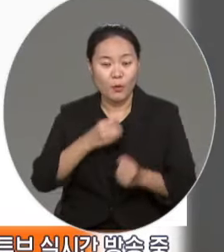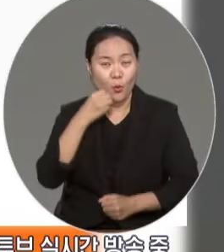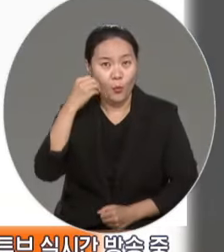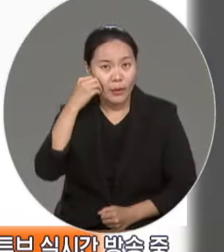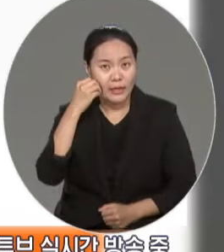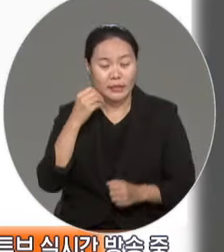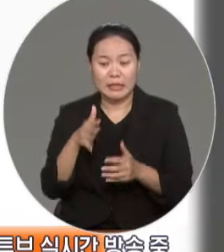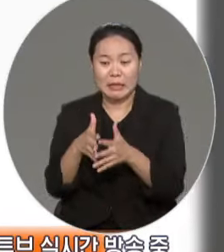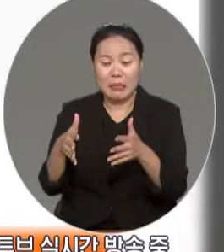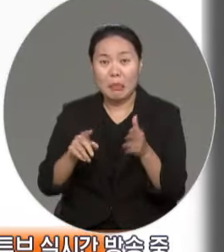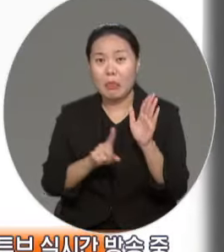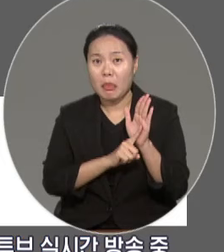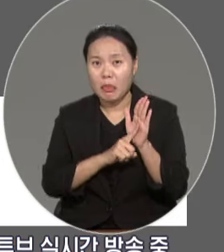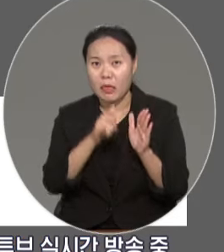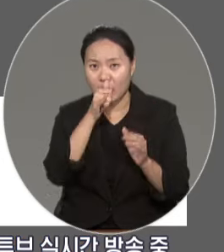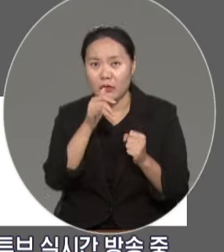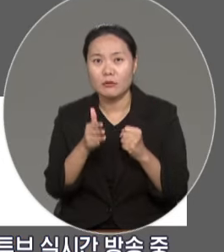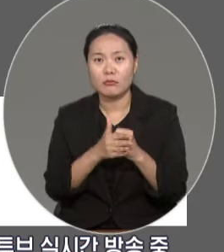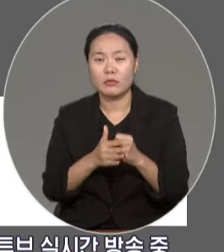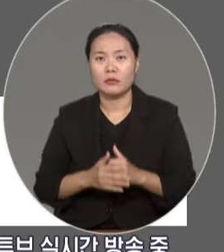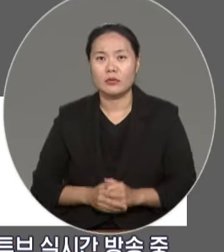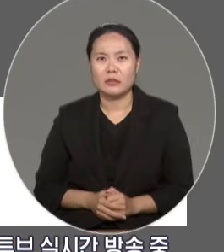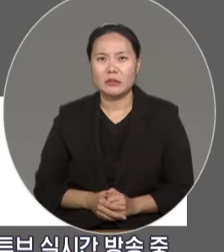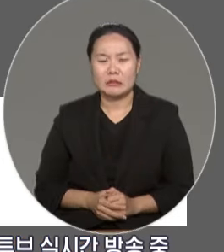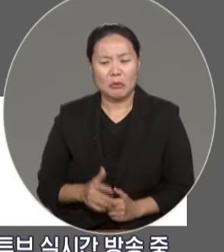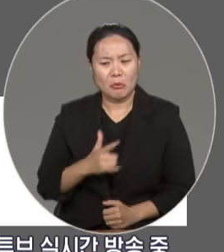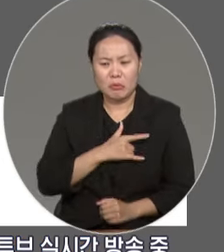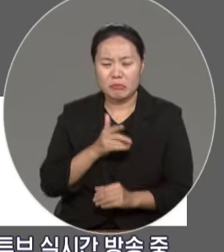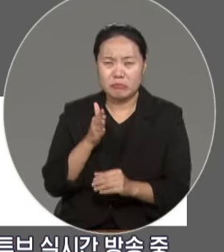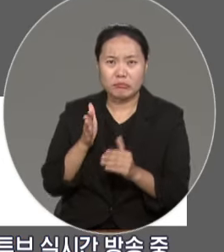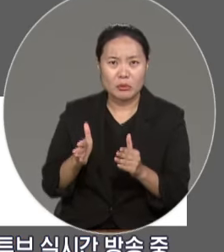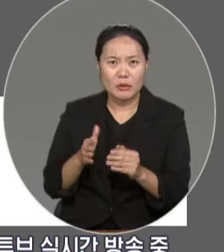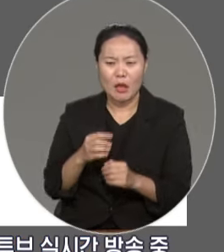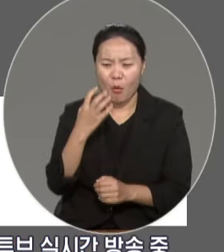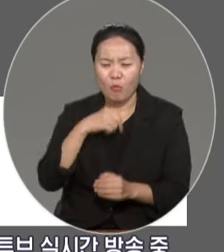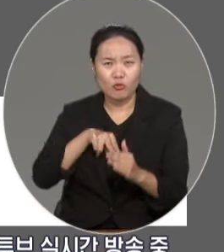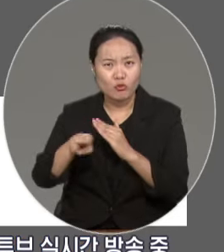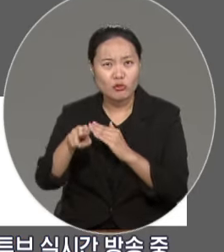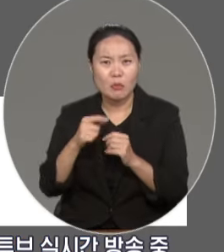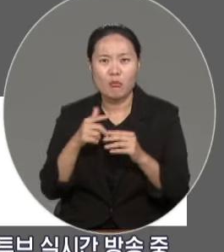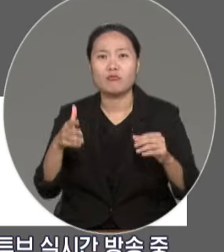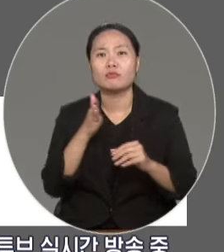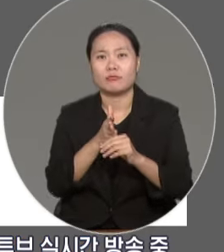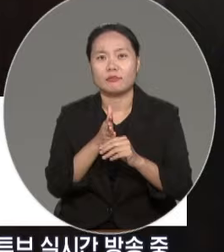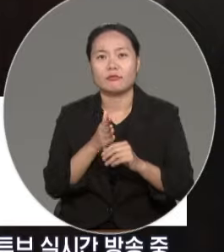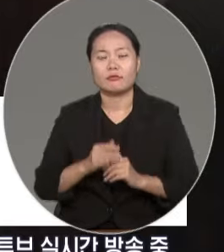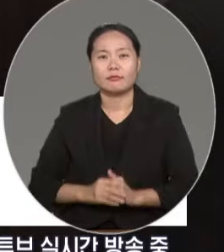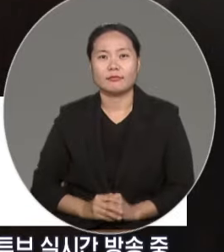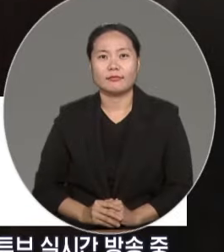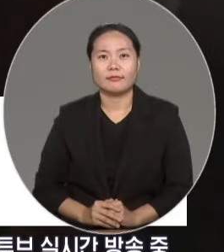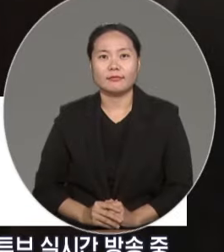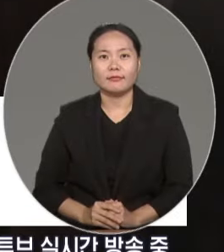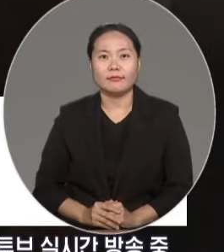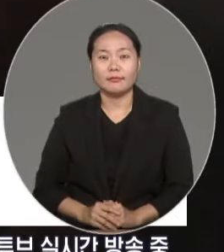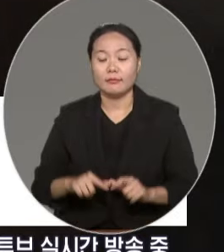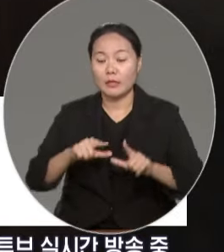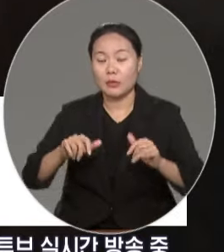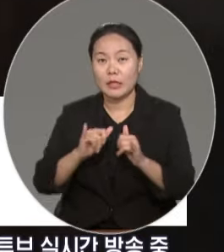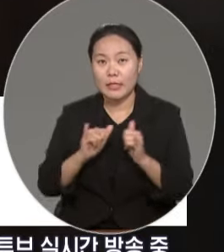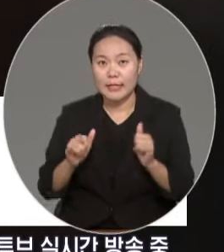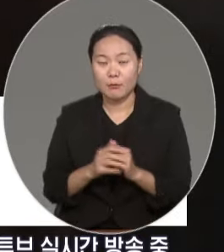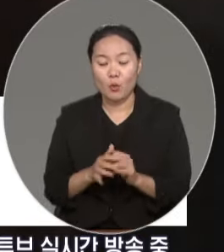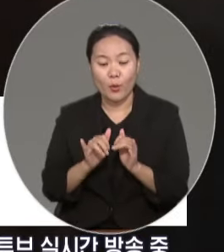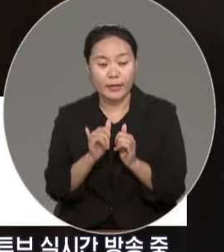업체가 부동산 매물로 올라오면서 회원들 사이에서 먹튀 논란 우려가 커지고 있습니다. 일부 회원들은